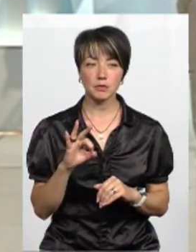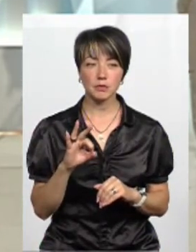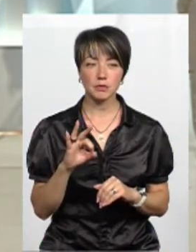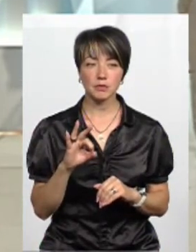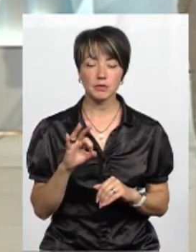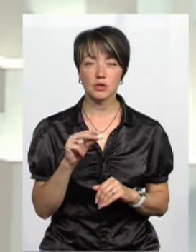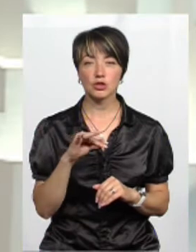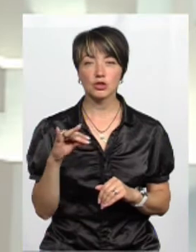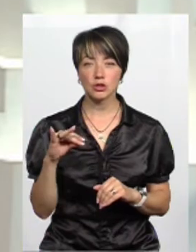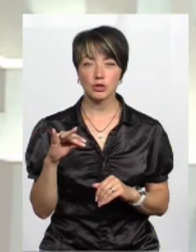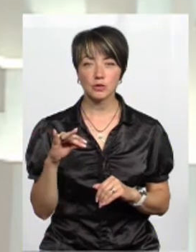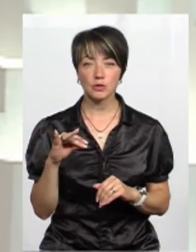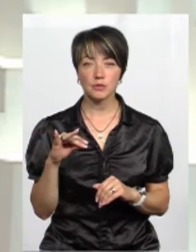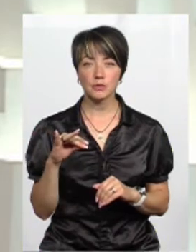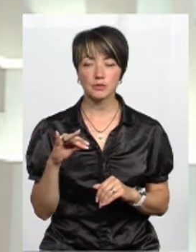Чи...